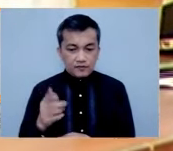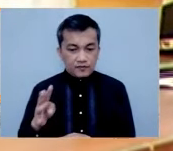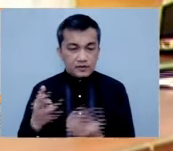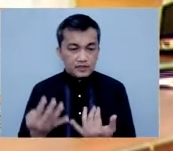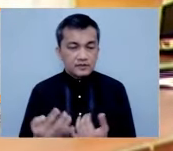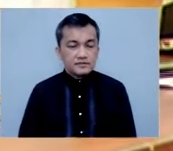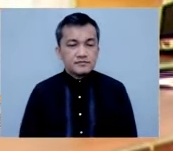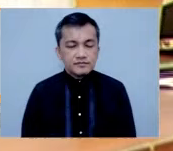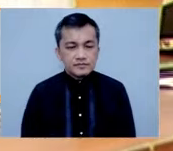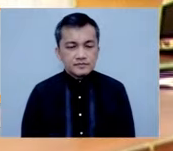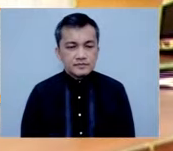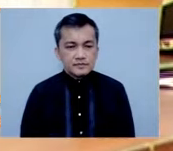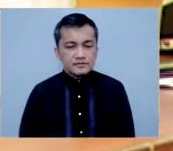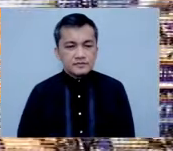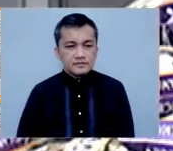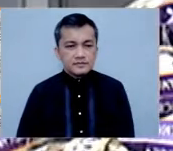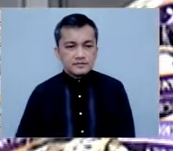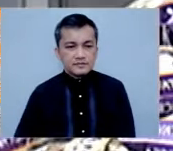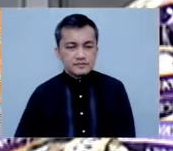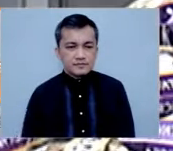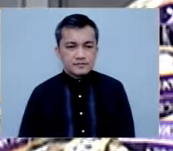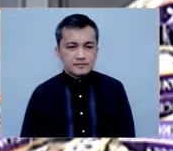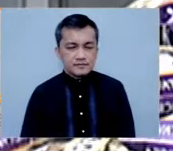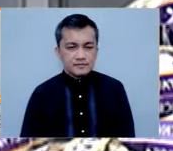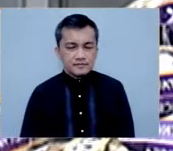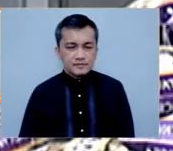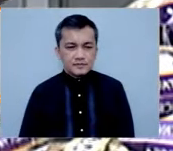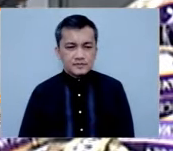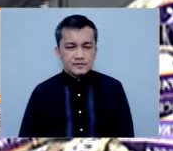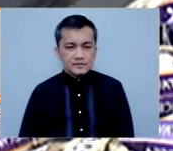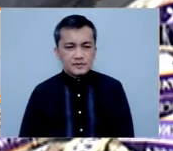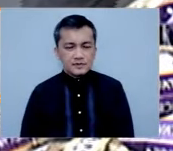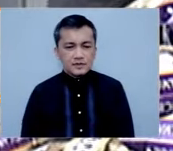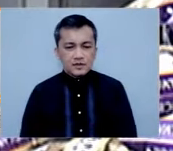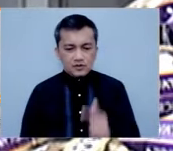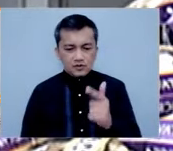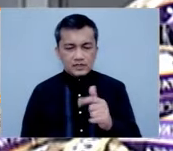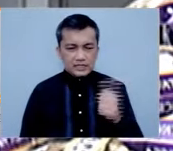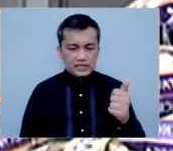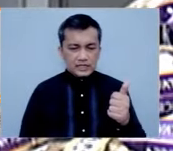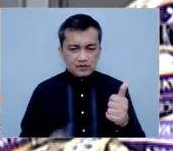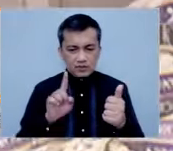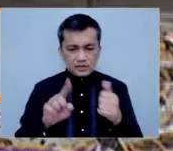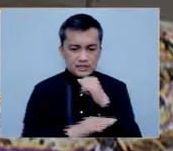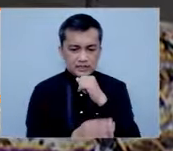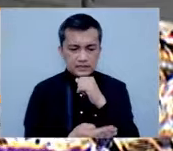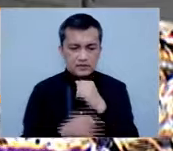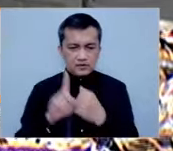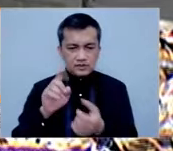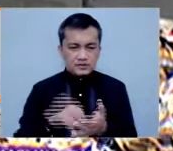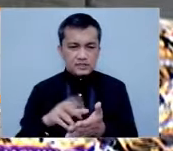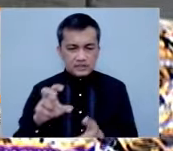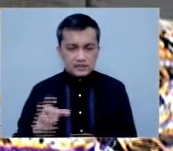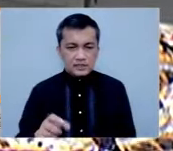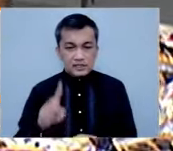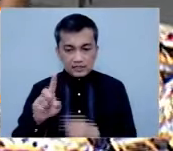Nung 2010, one sack of rice is 1,300. Ngayon, ang